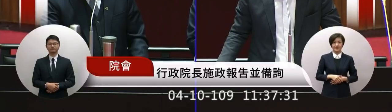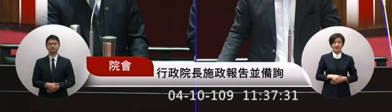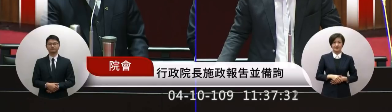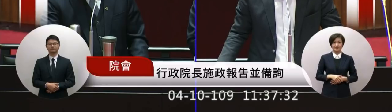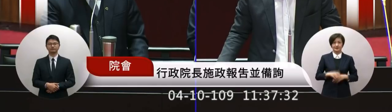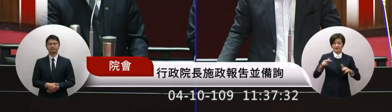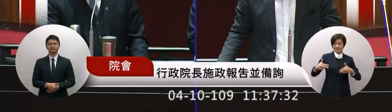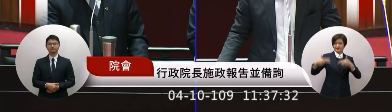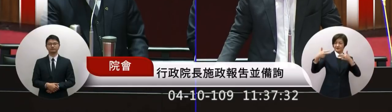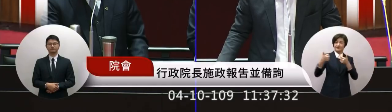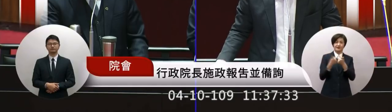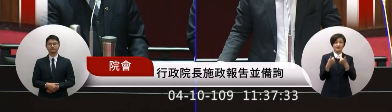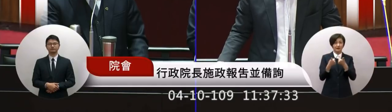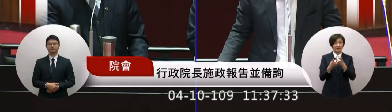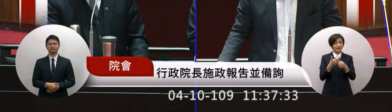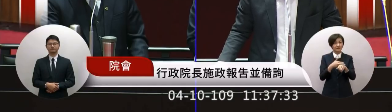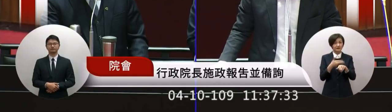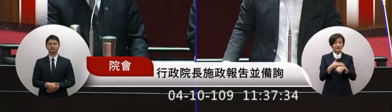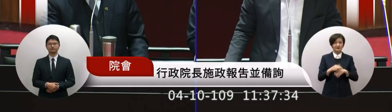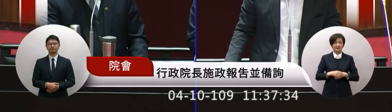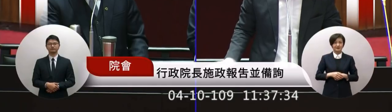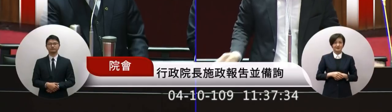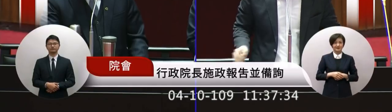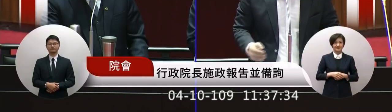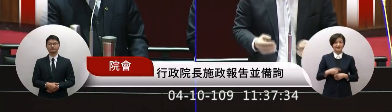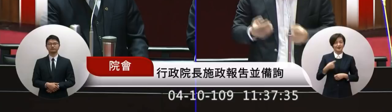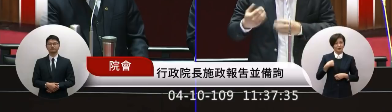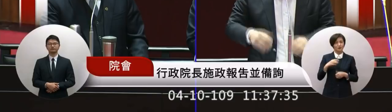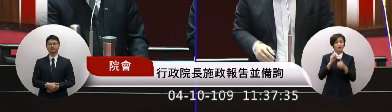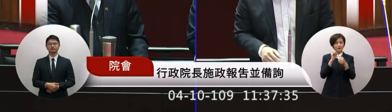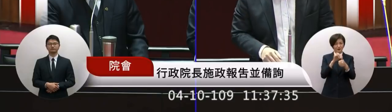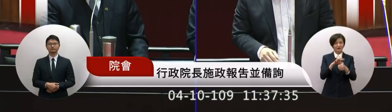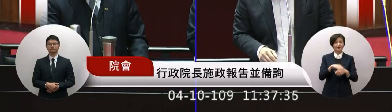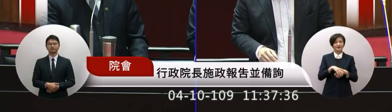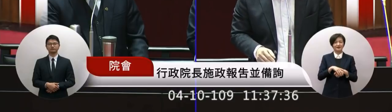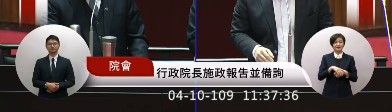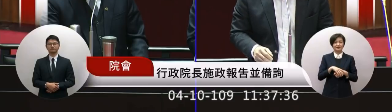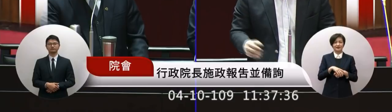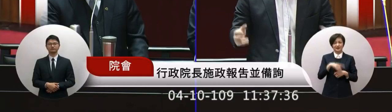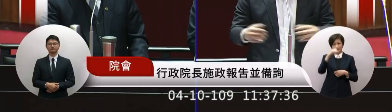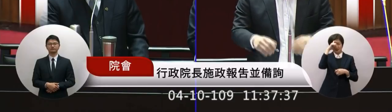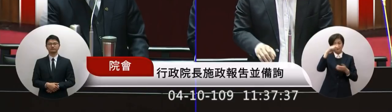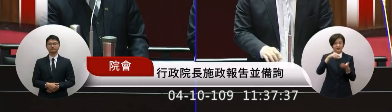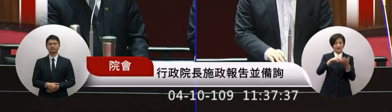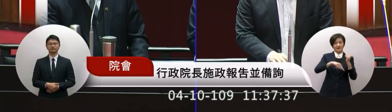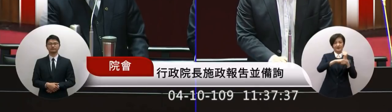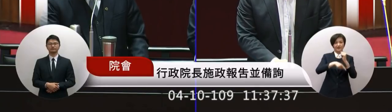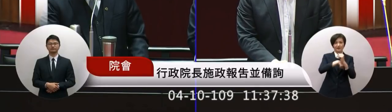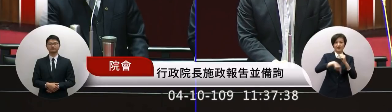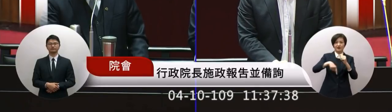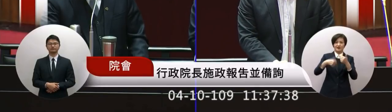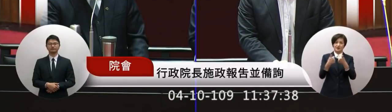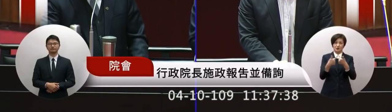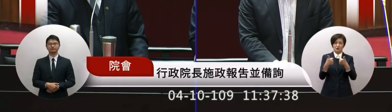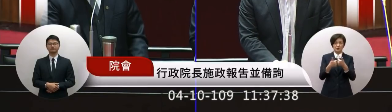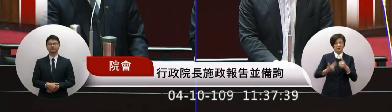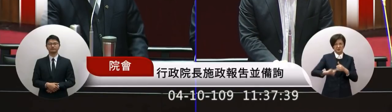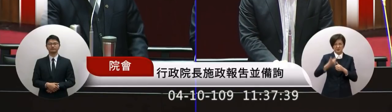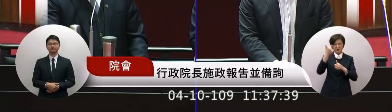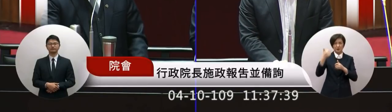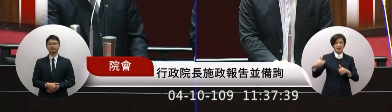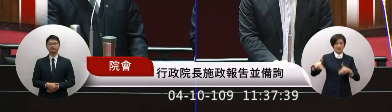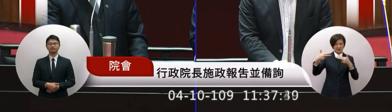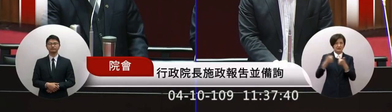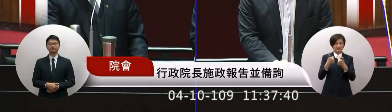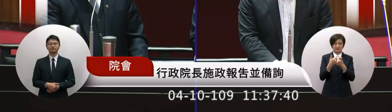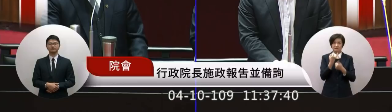视讯开会的方式，其实我希望建议，我也希望讲，林焕仪家会当两早来执行这款的设施